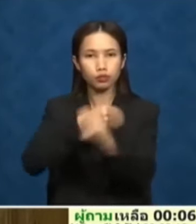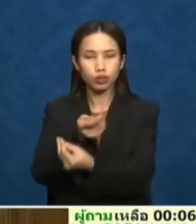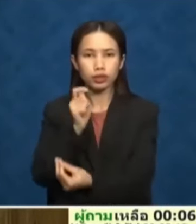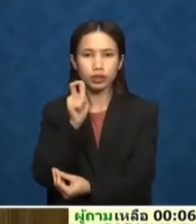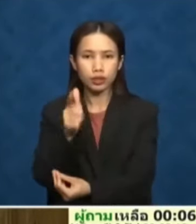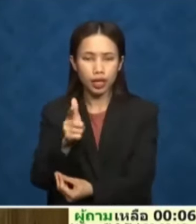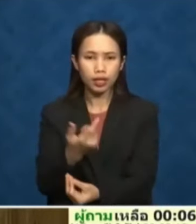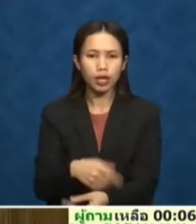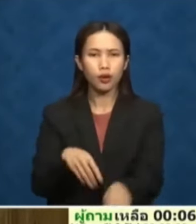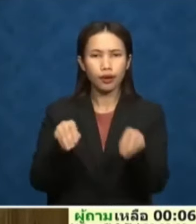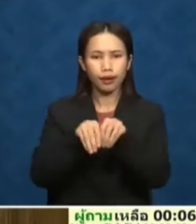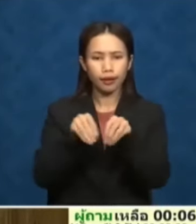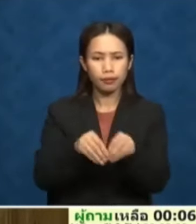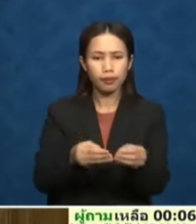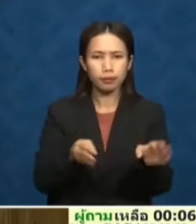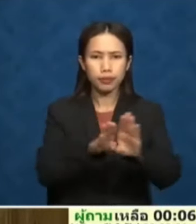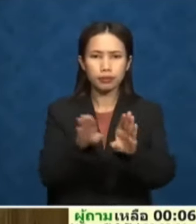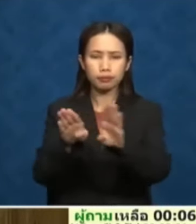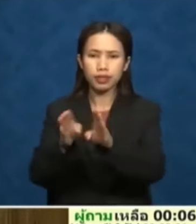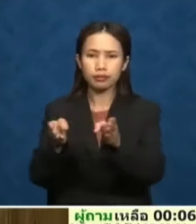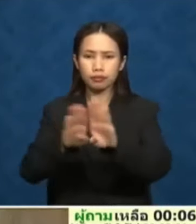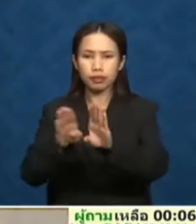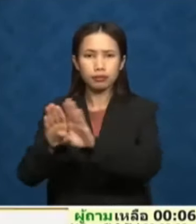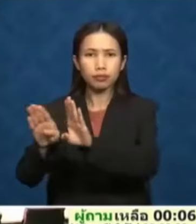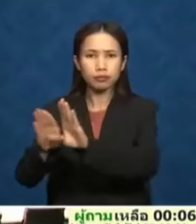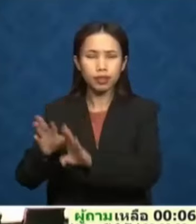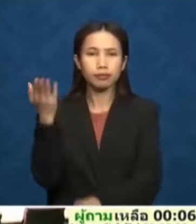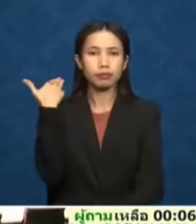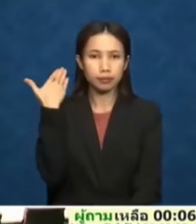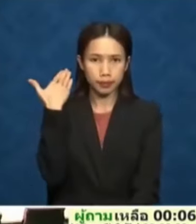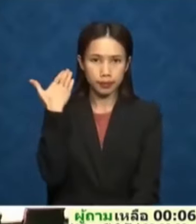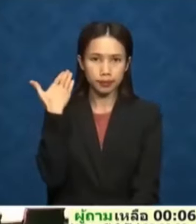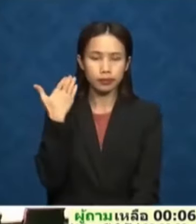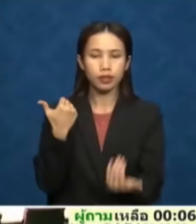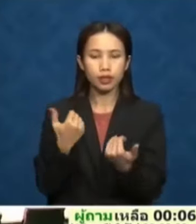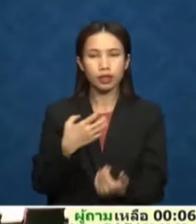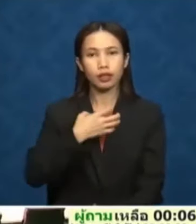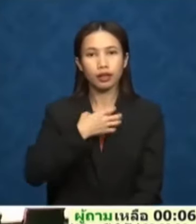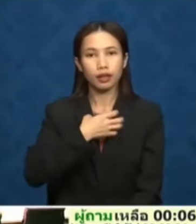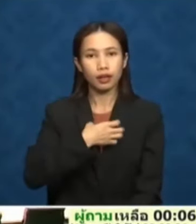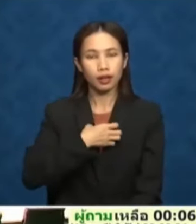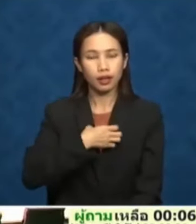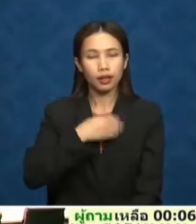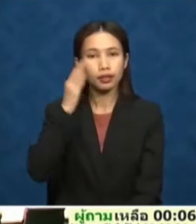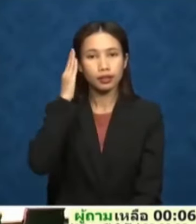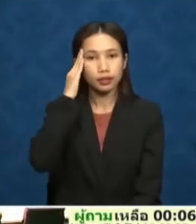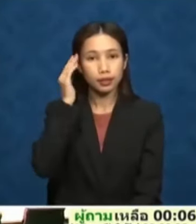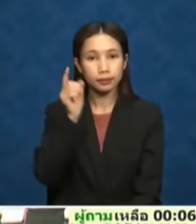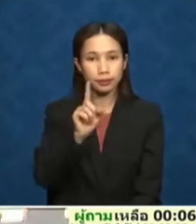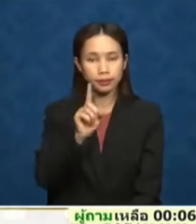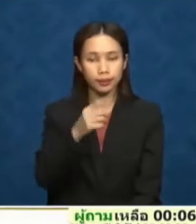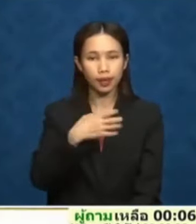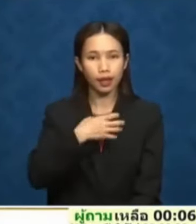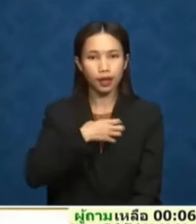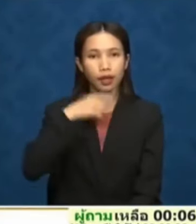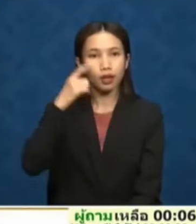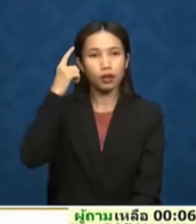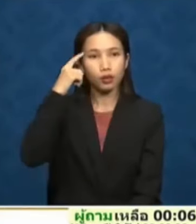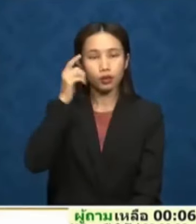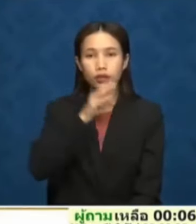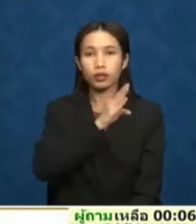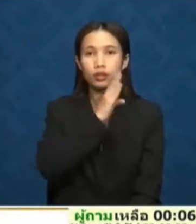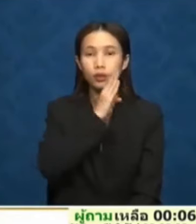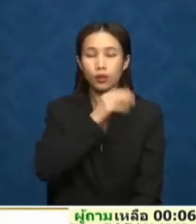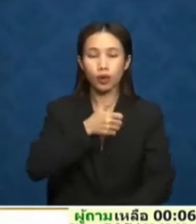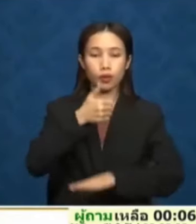จะทยอยปิดตัวลงอย่างที่เคยมีเคยเห็นมาก่อนนะคะดังนั้นดิฉันอยากทราบคำตอบท่านเอ่อถ้าท่าน